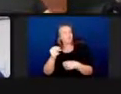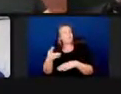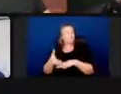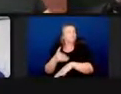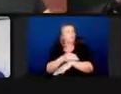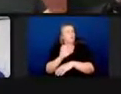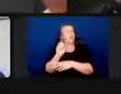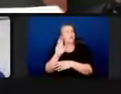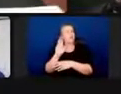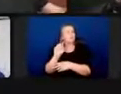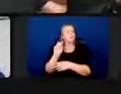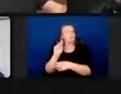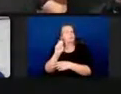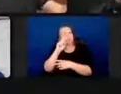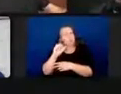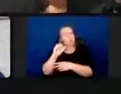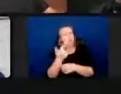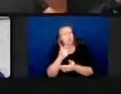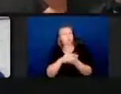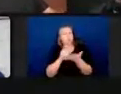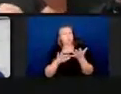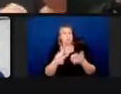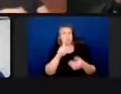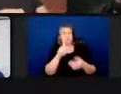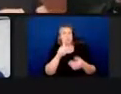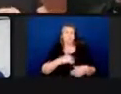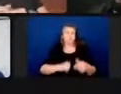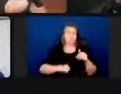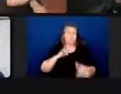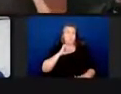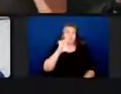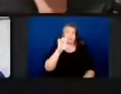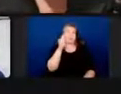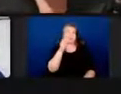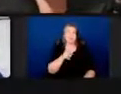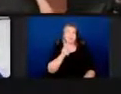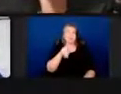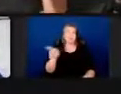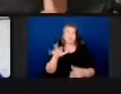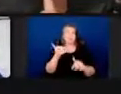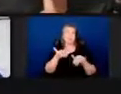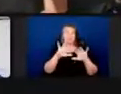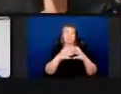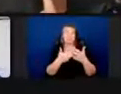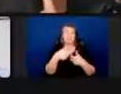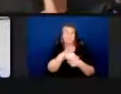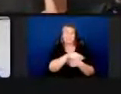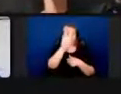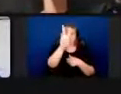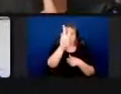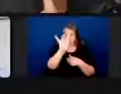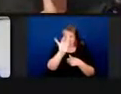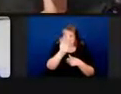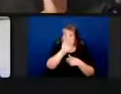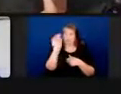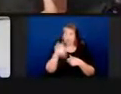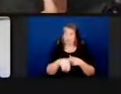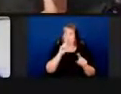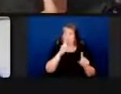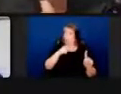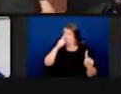zaidi wanafunzi wetu. Nimefurahi sana kwa ajili ya darasa letu la 2020